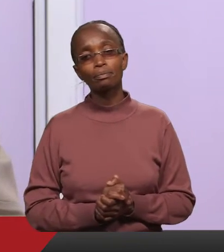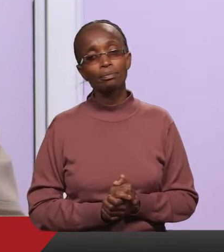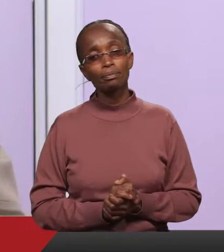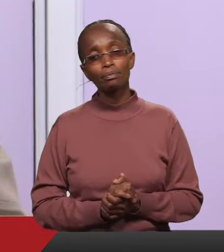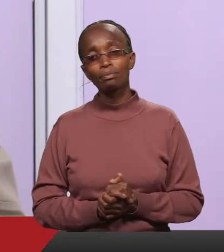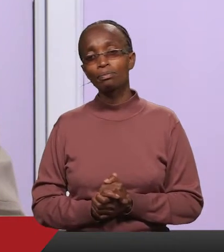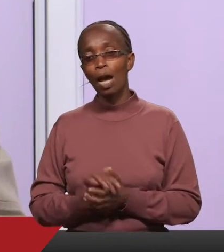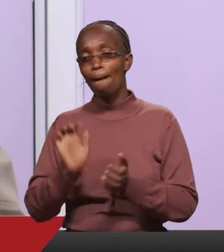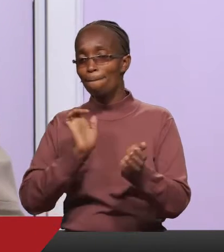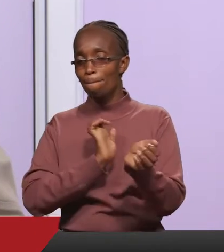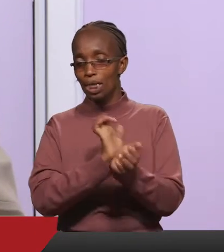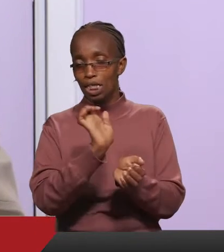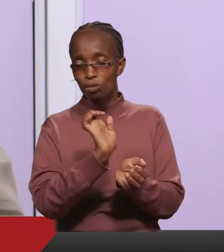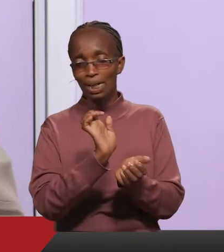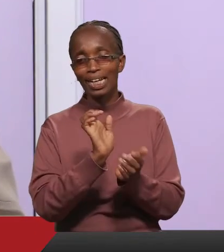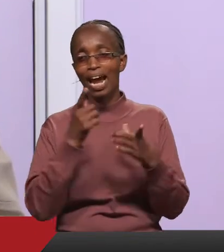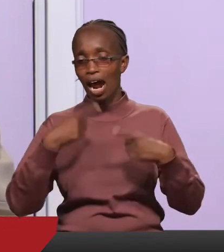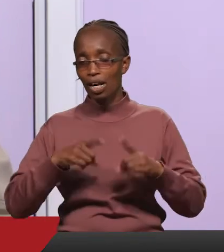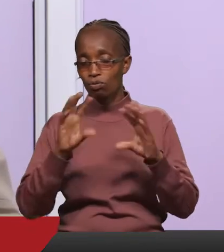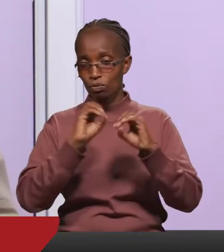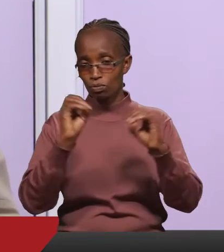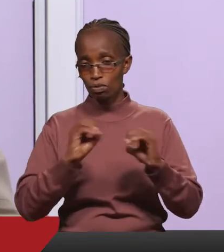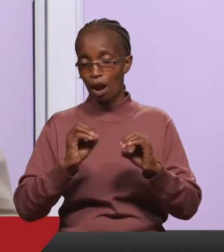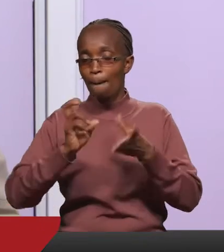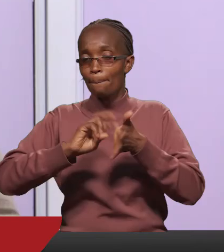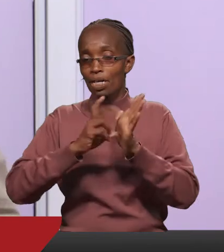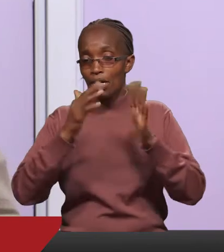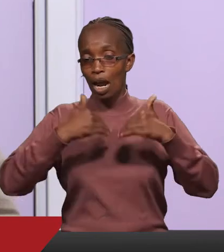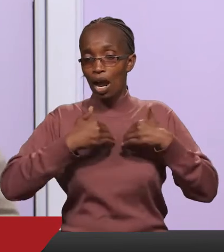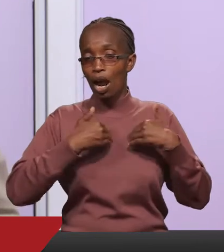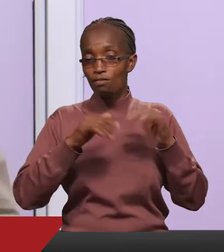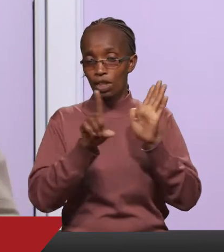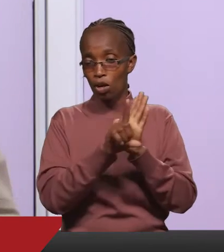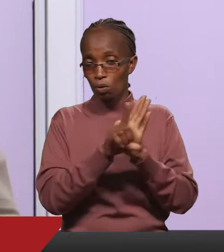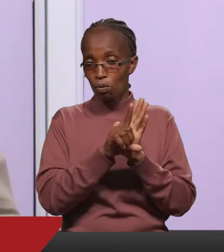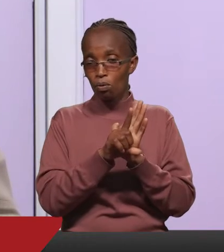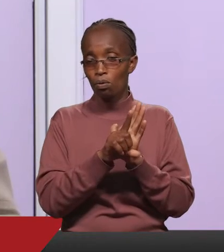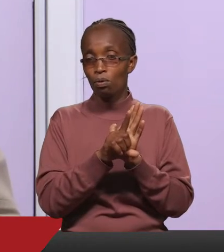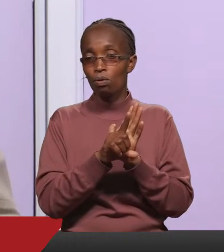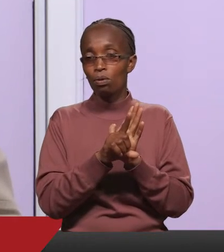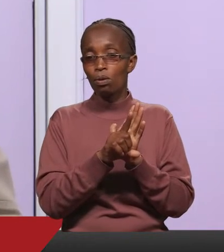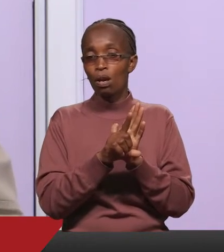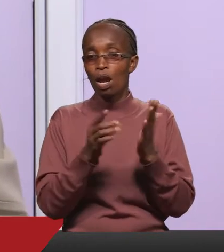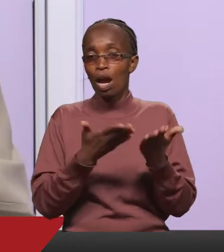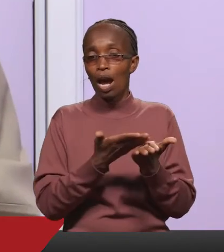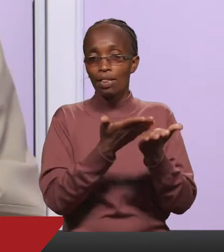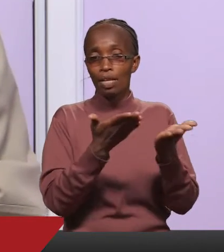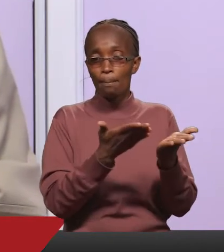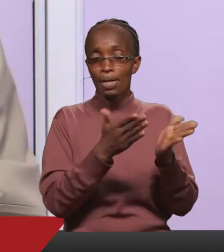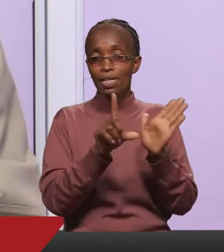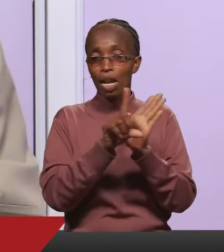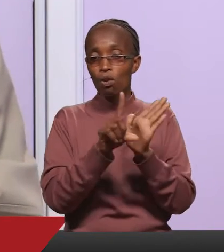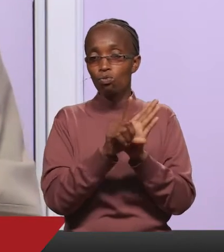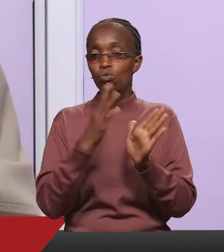corporal punishment is outlawed, and therefore this is the law, and it being the law, I want